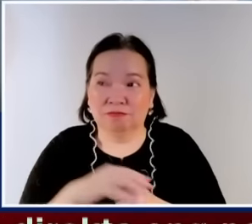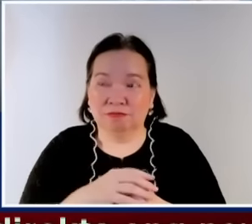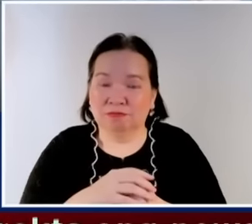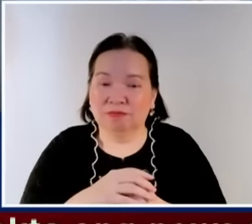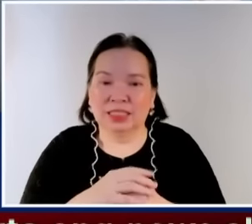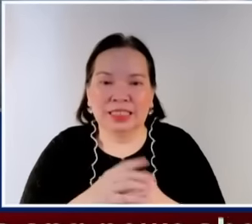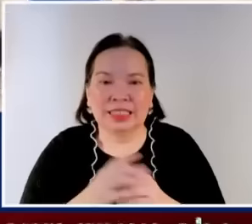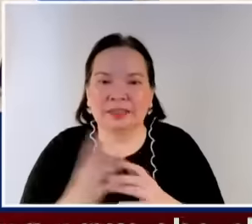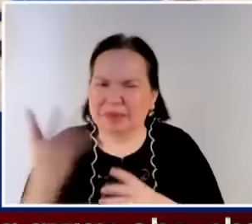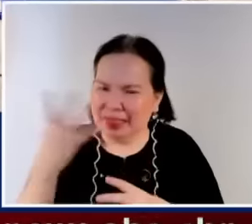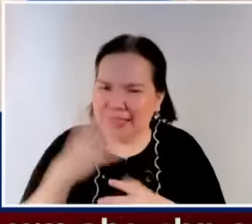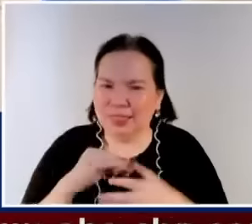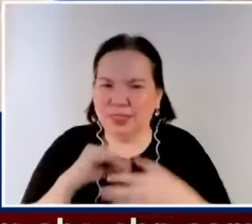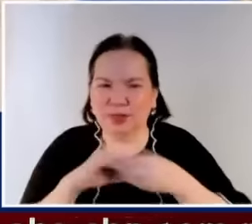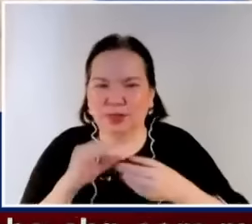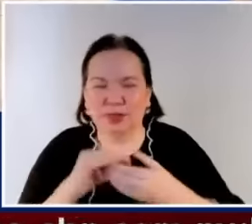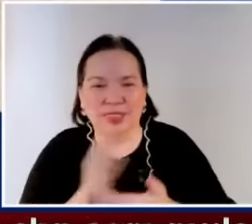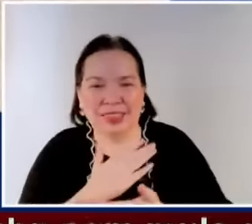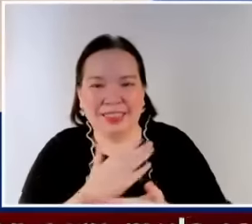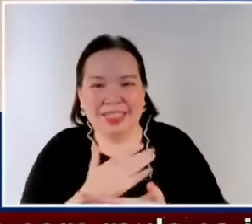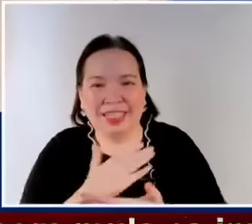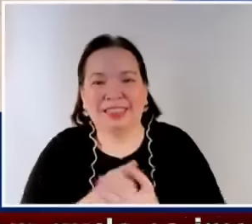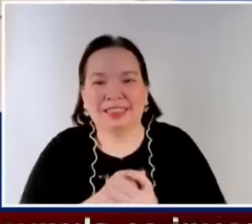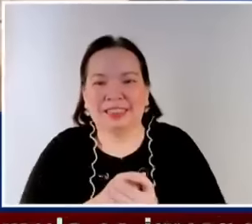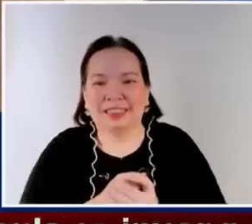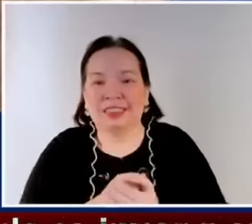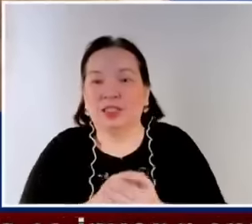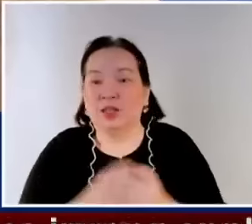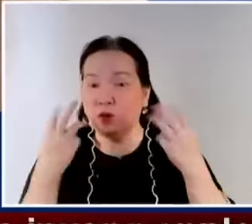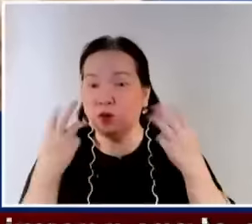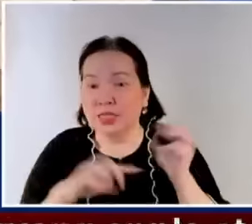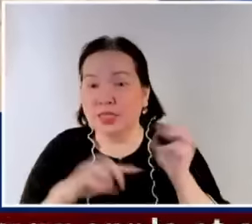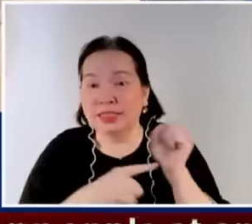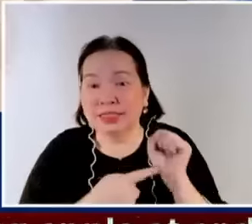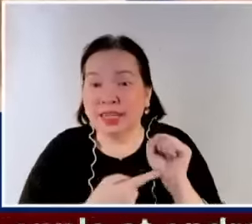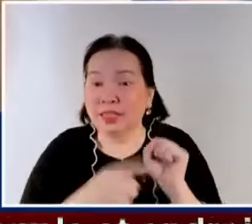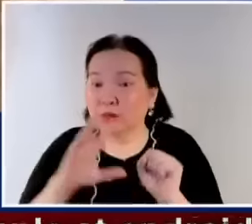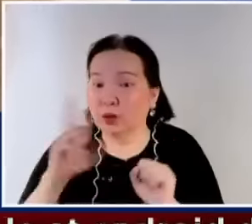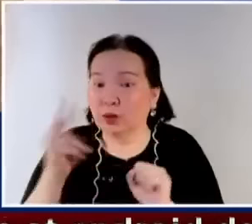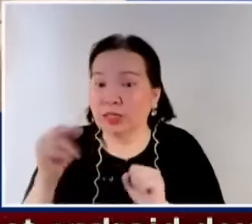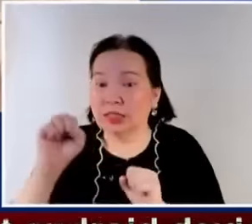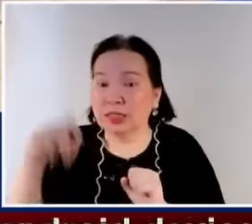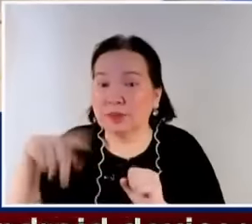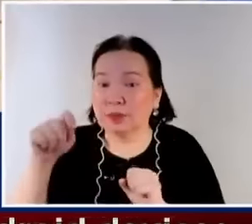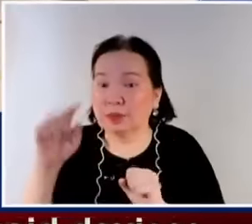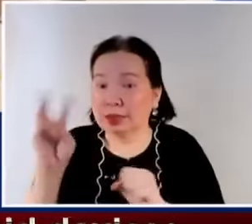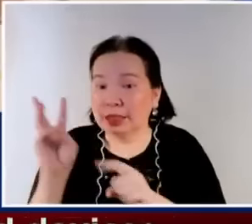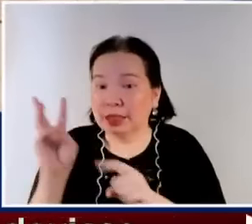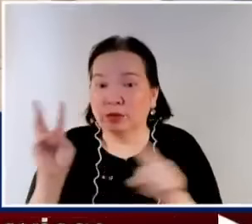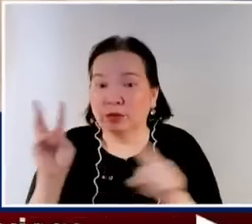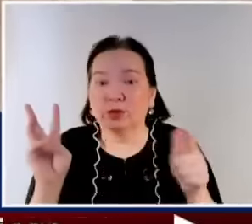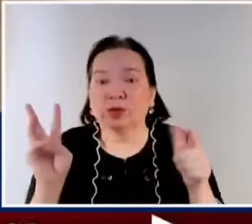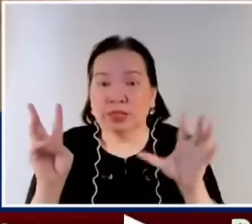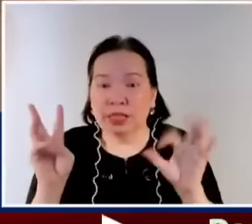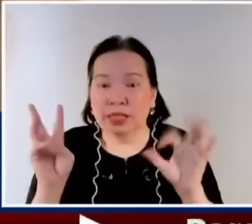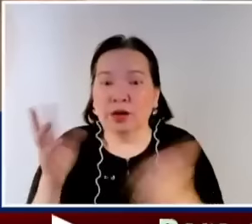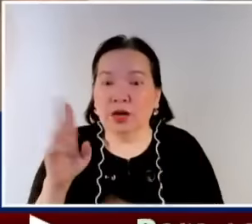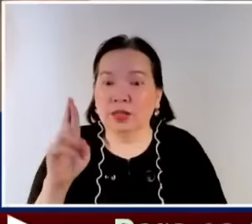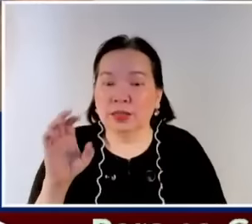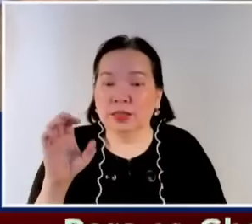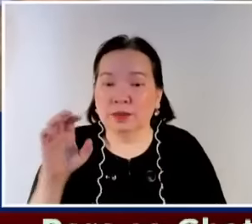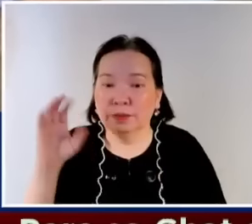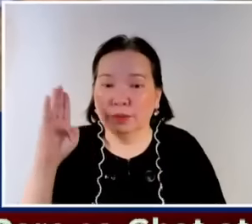magandang musical na to. Mapapanood ang Once on This Island simula September 6 hanggang 29 sa RCBC Plaza Makati.